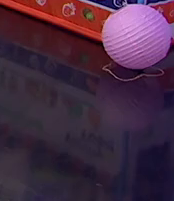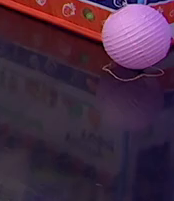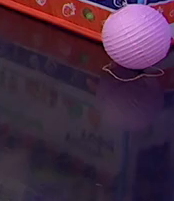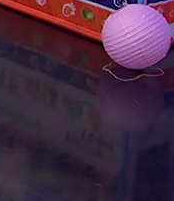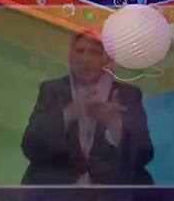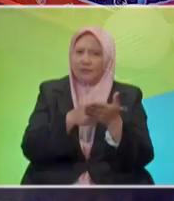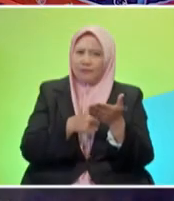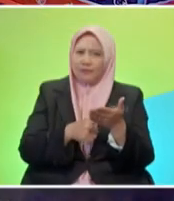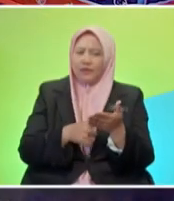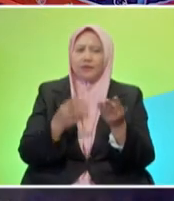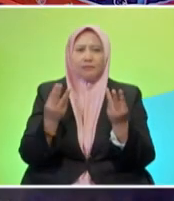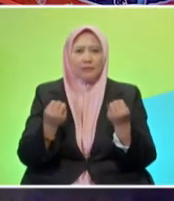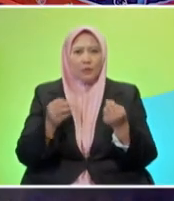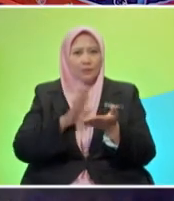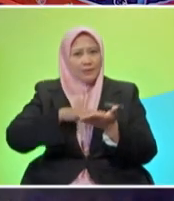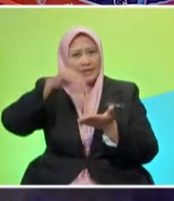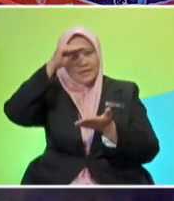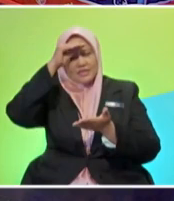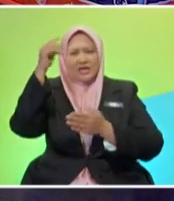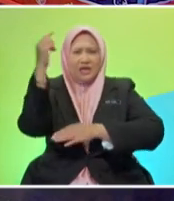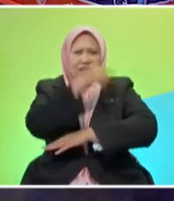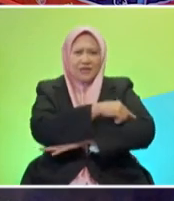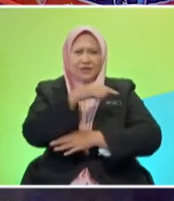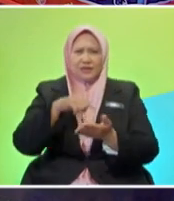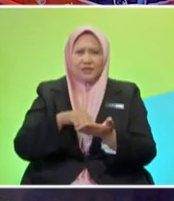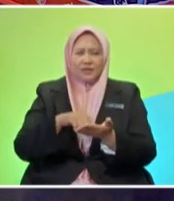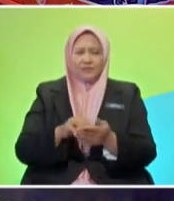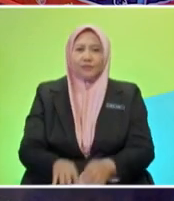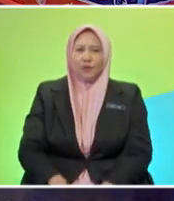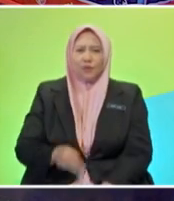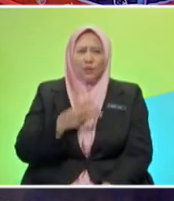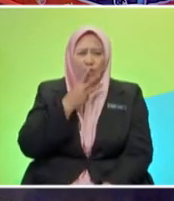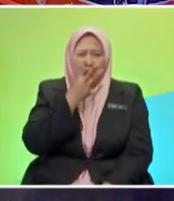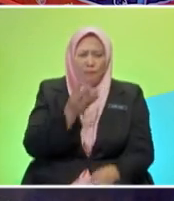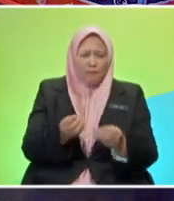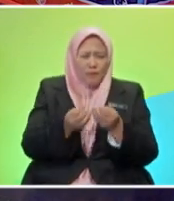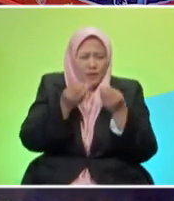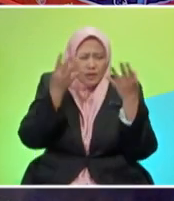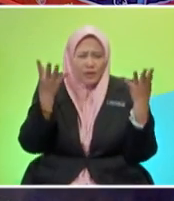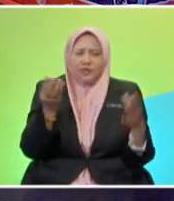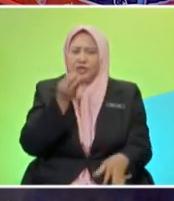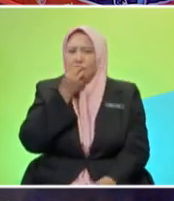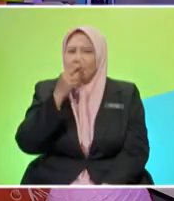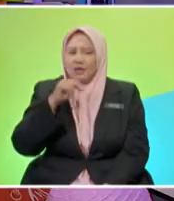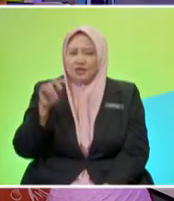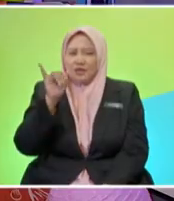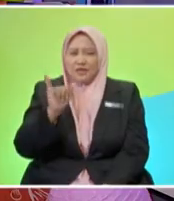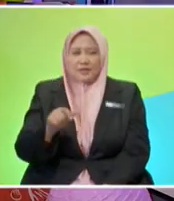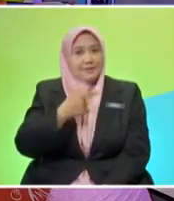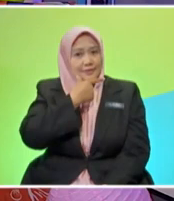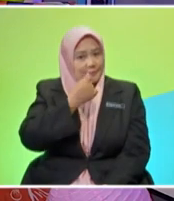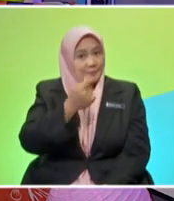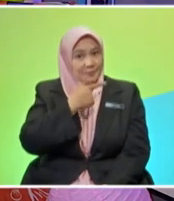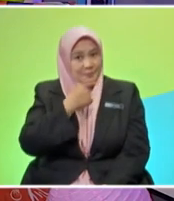kita nak belajar pada hari ini? Topik kita, cikgu, banyaknya makanan yang sedap-sedap. Ya, Nisa, seperti yang kita sedia